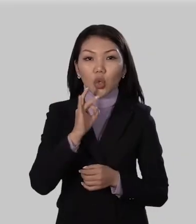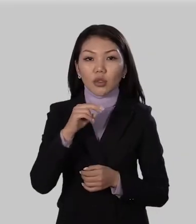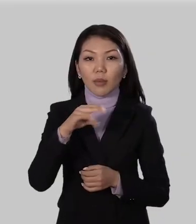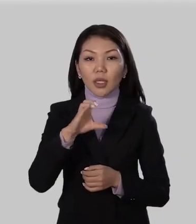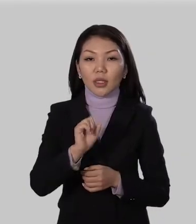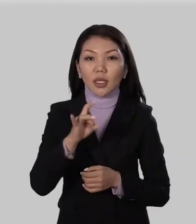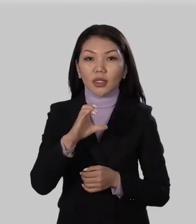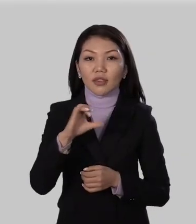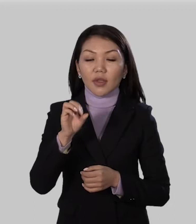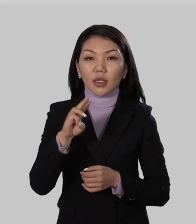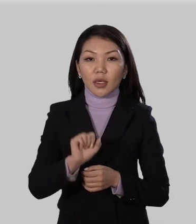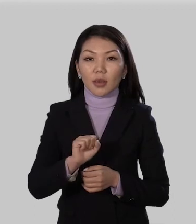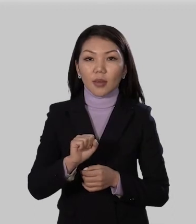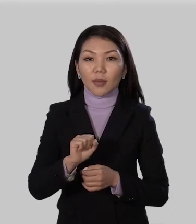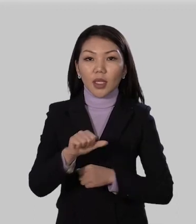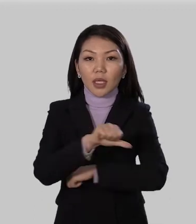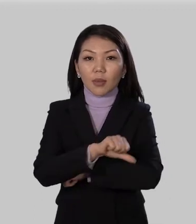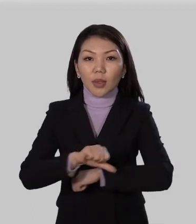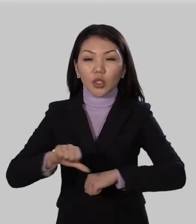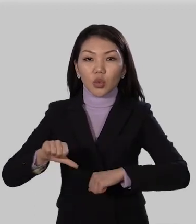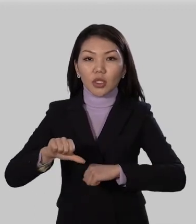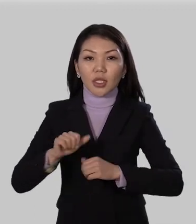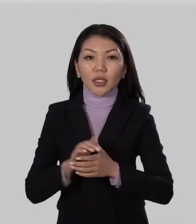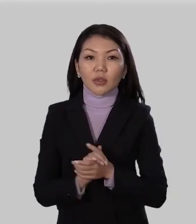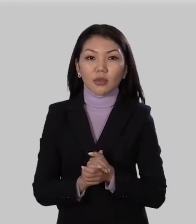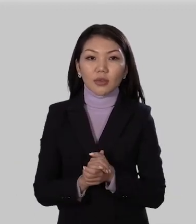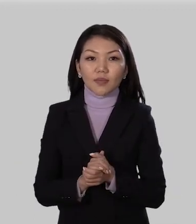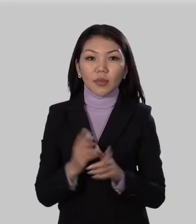Нежно-розовая полоса рассвета протянулась на горизонте.